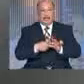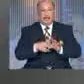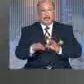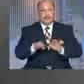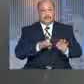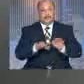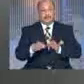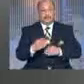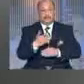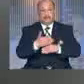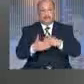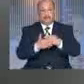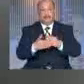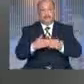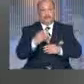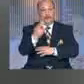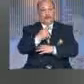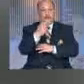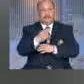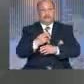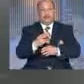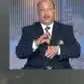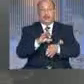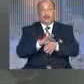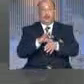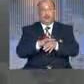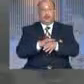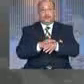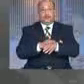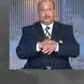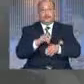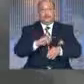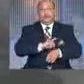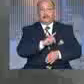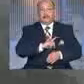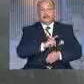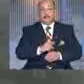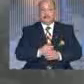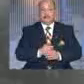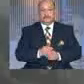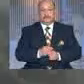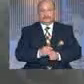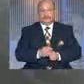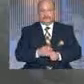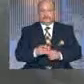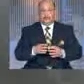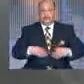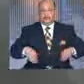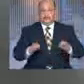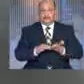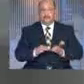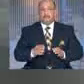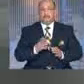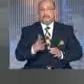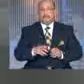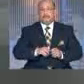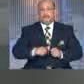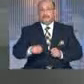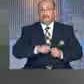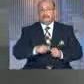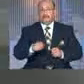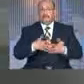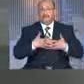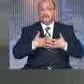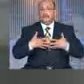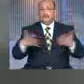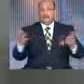نكونوا لمسنا أكثر معناها تجسيم القرار هذايا. زيارة هذا الوفد تعد مرحلة جدية